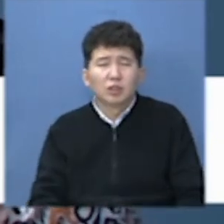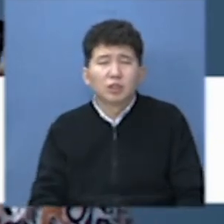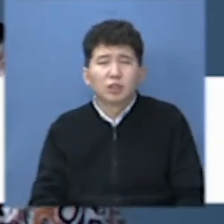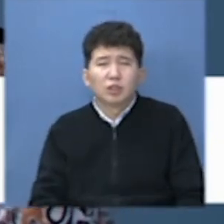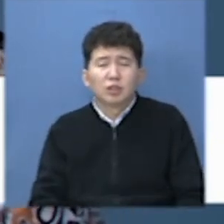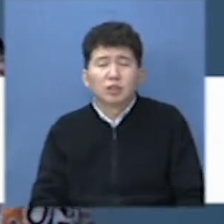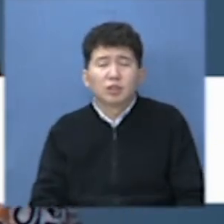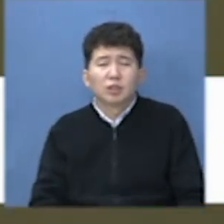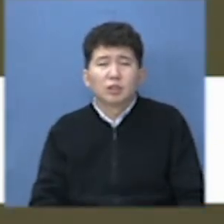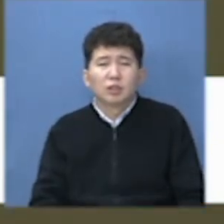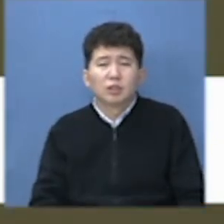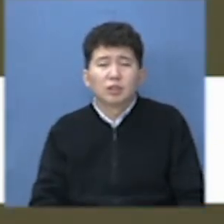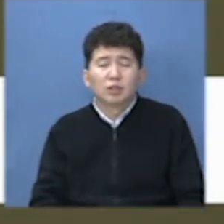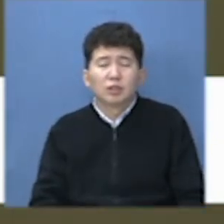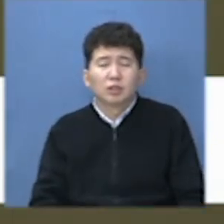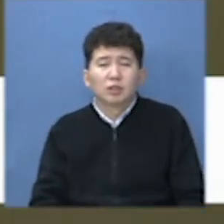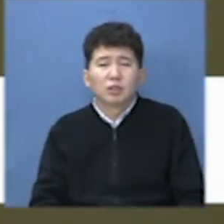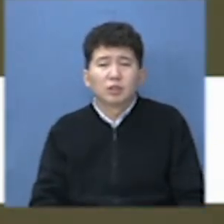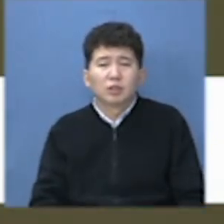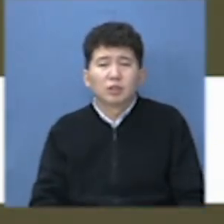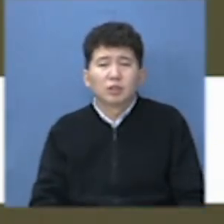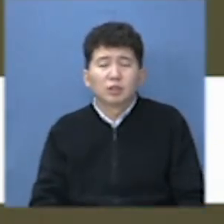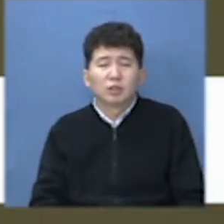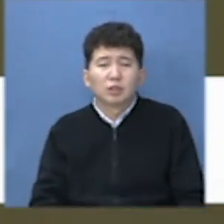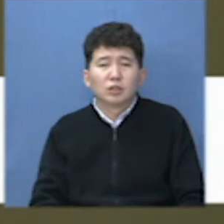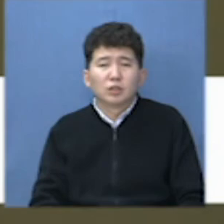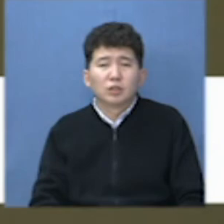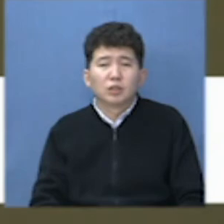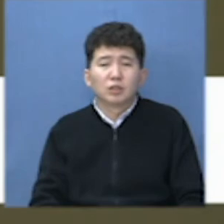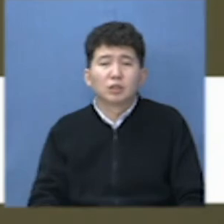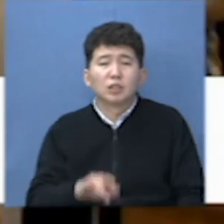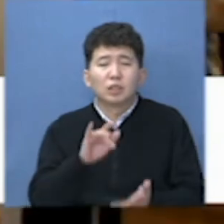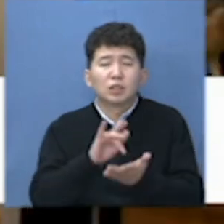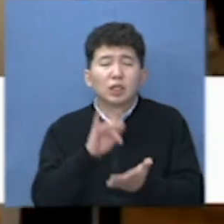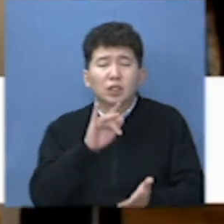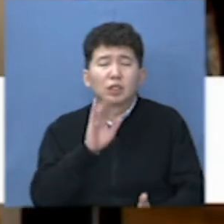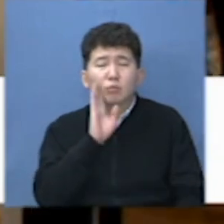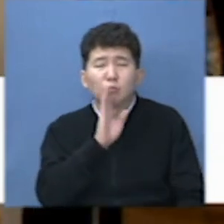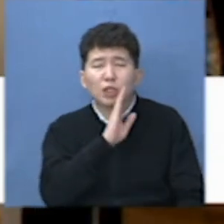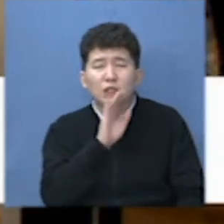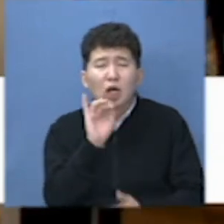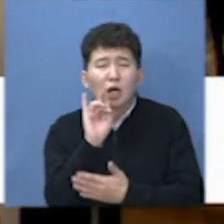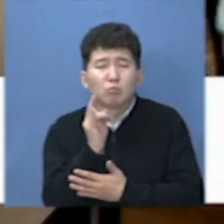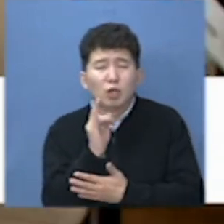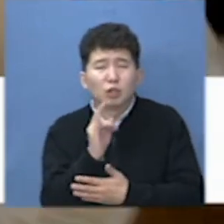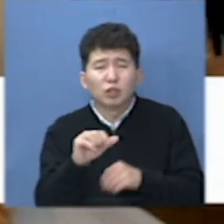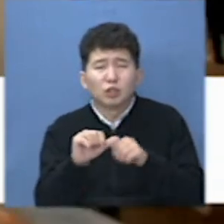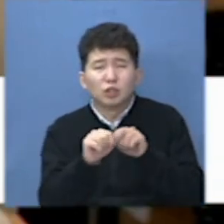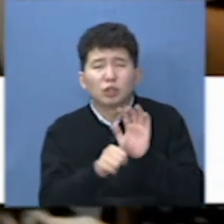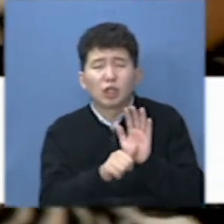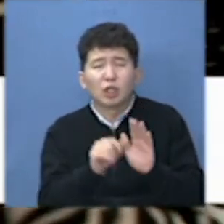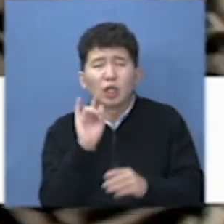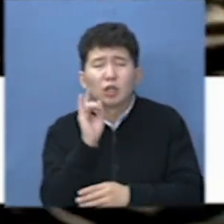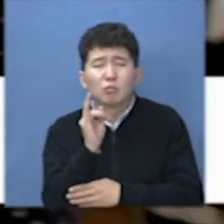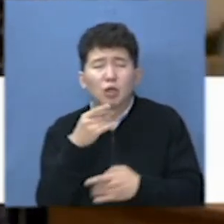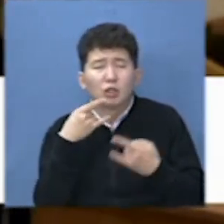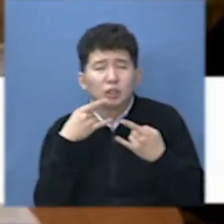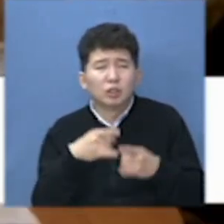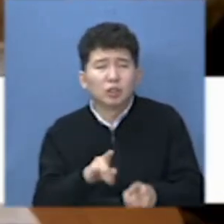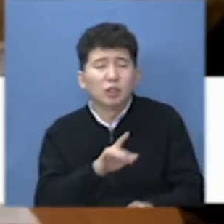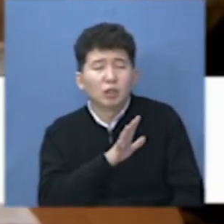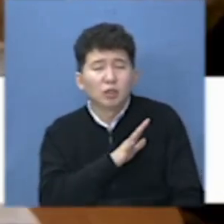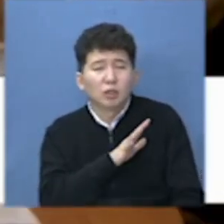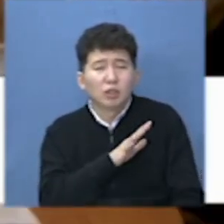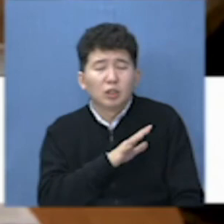Сайлау нәтижелі өтсін. Саяси науқан қарсаңында ана мен бала орталығында 16 бала өмірге келген. Барлық нәрестелердің